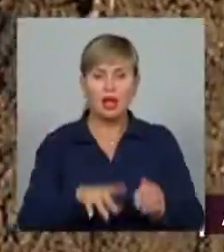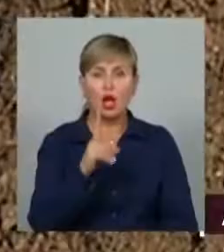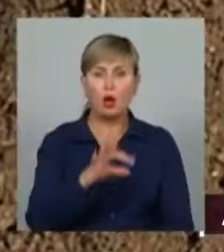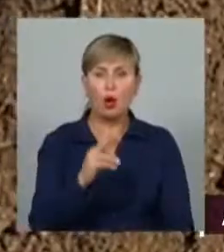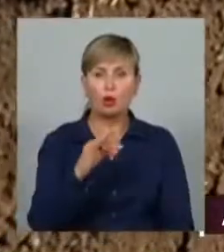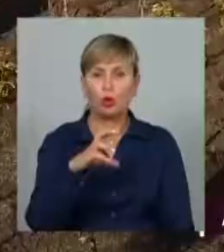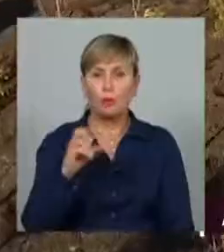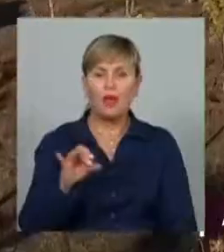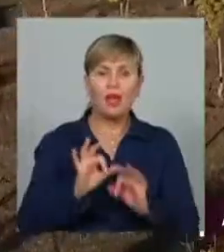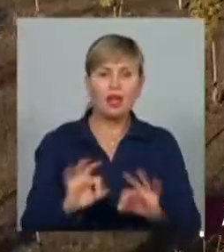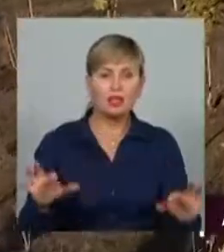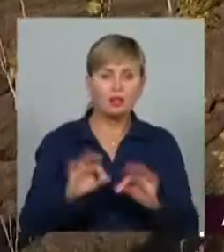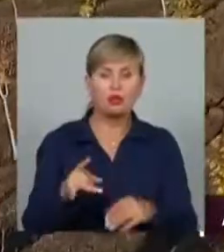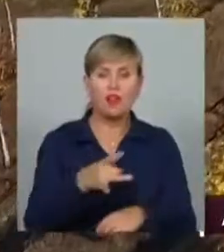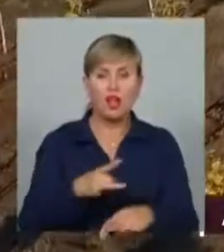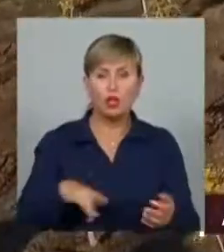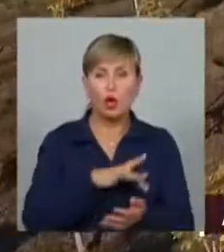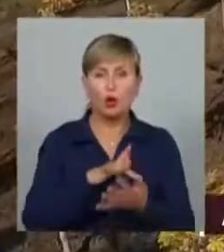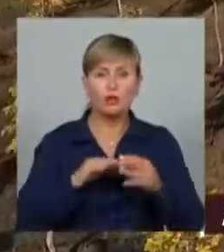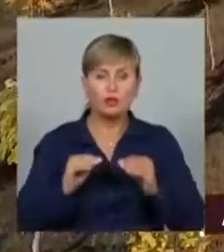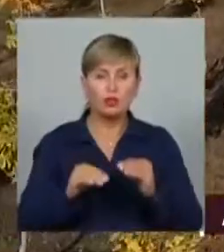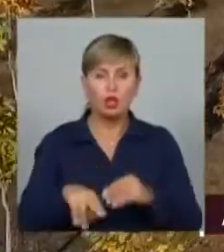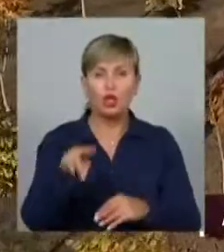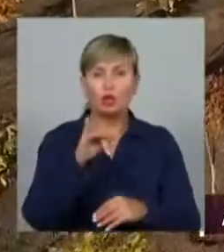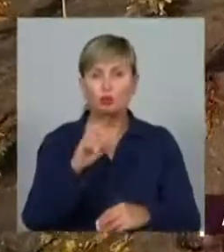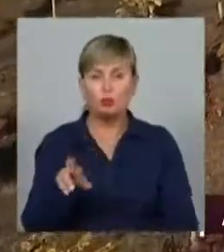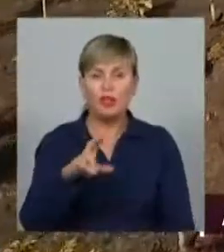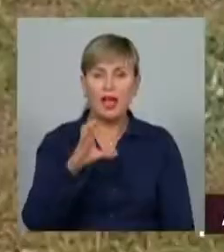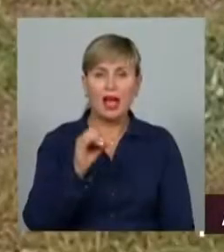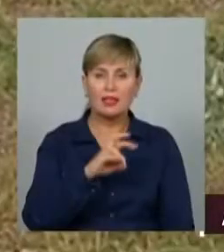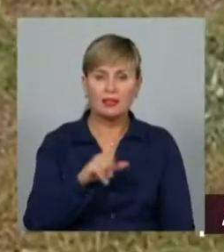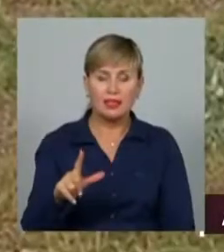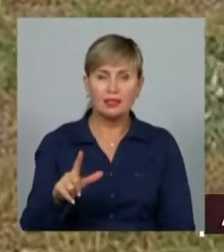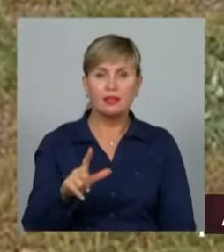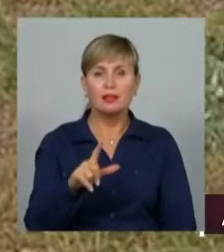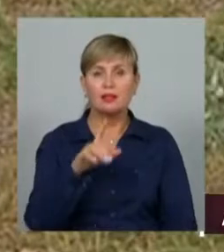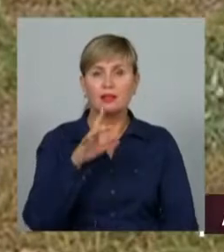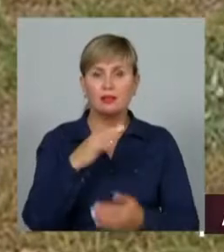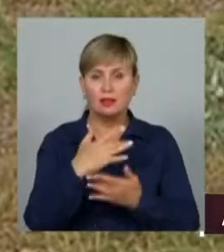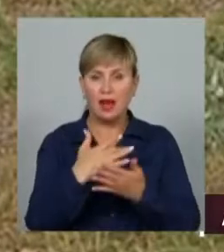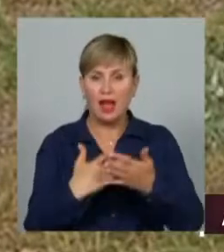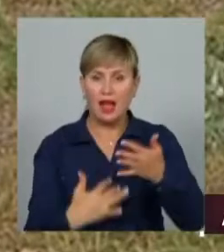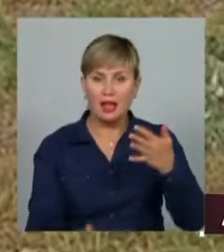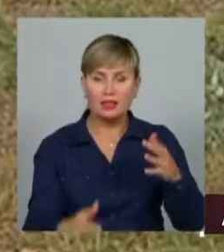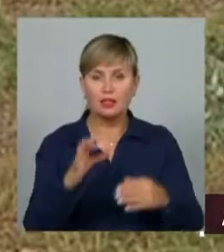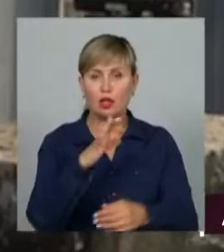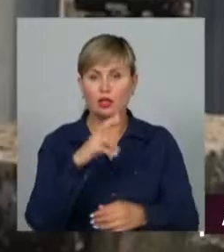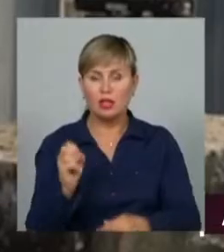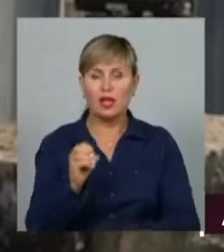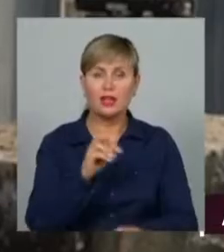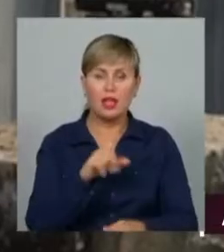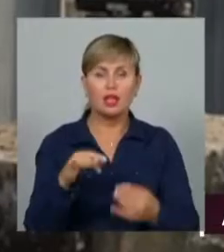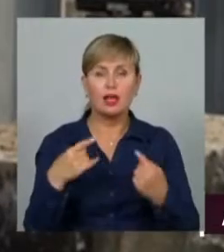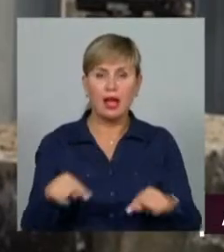Он также рассказал, что в районах города высажены дуб, ясень, каштан, сирень, катальпа, вяз, сосна, ель и другие